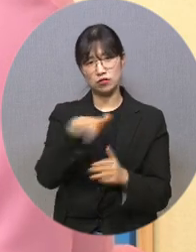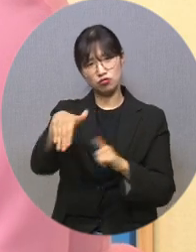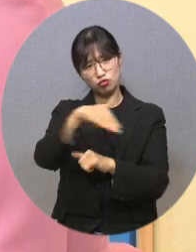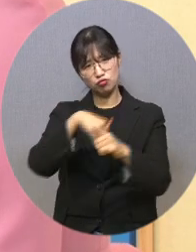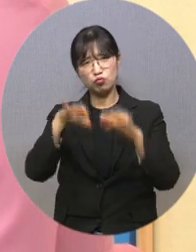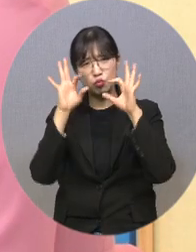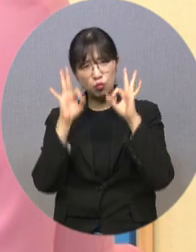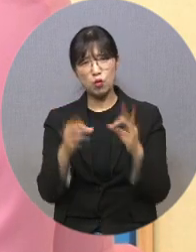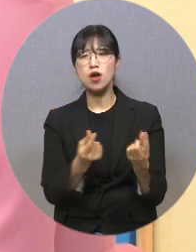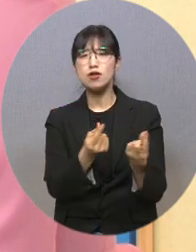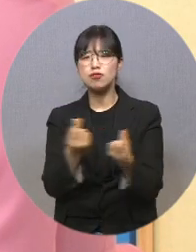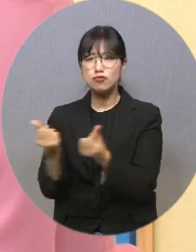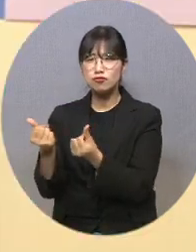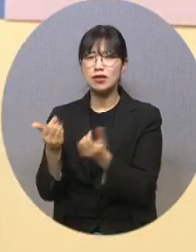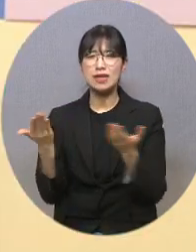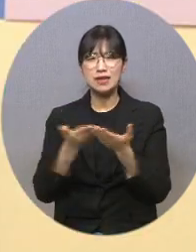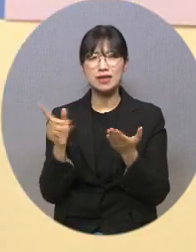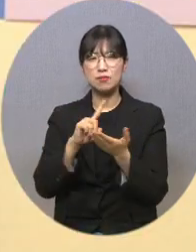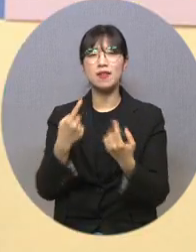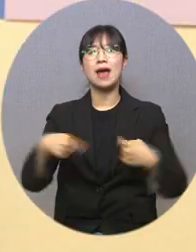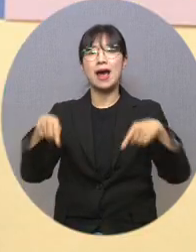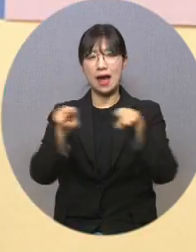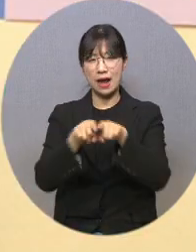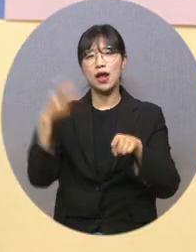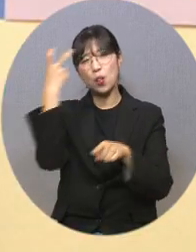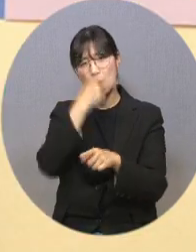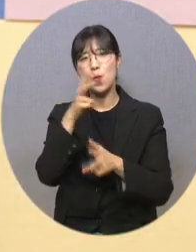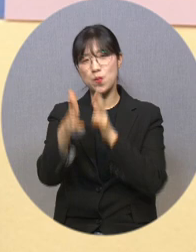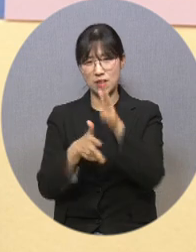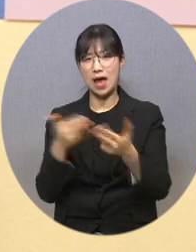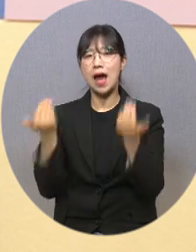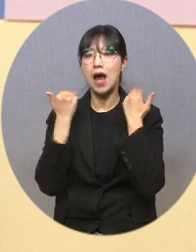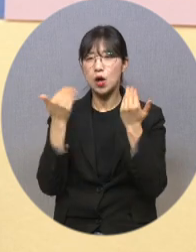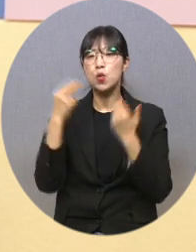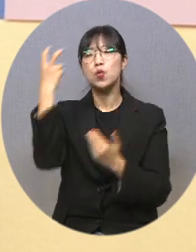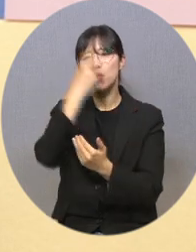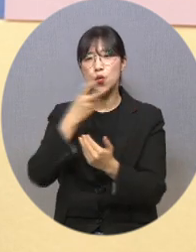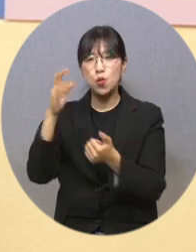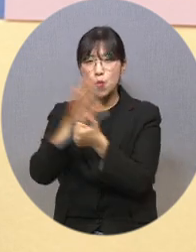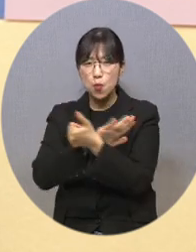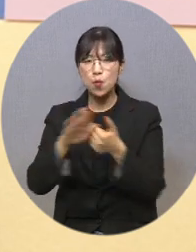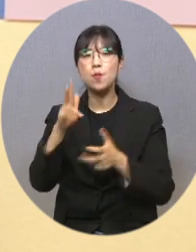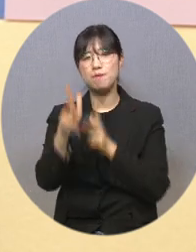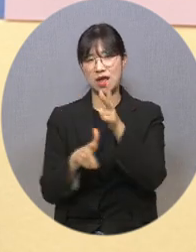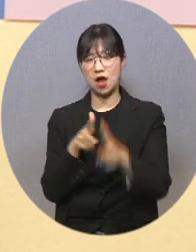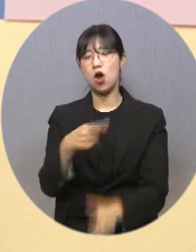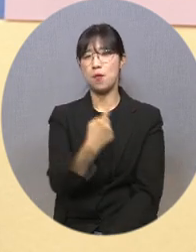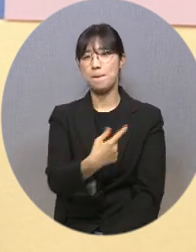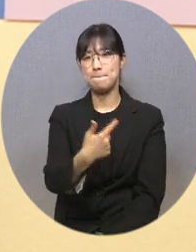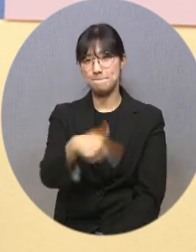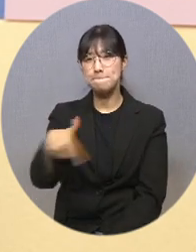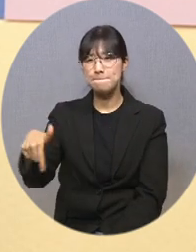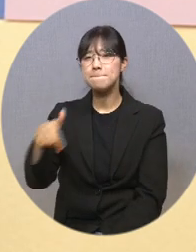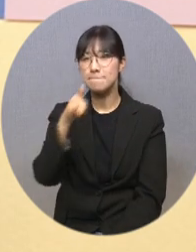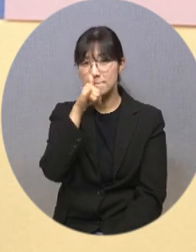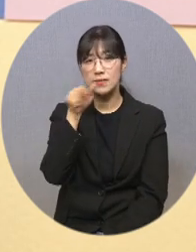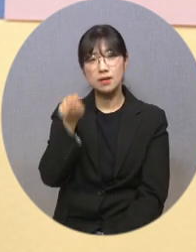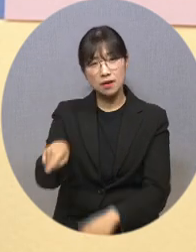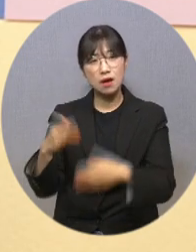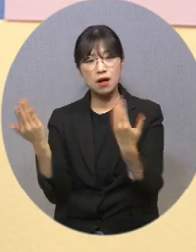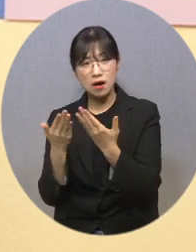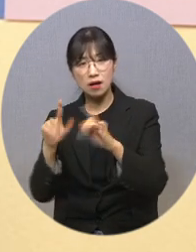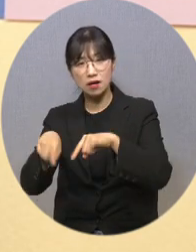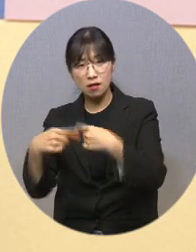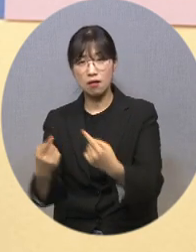보면은 유사한 직종이 다 함께 돌봄 사업, 또 학교 돌봄 사업 이런 사업들이 있는데 여기에